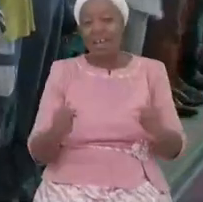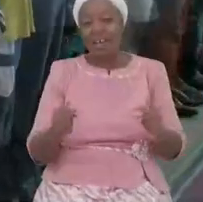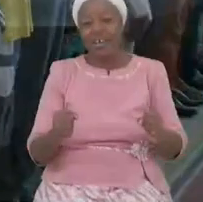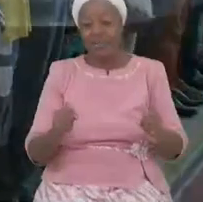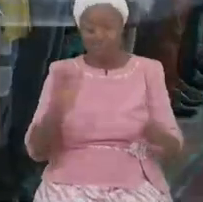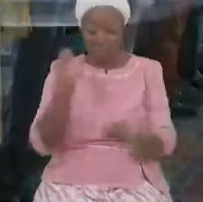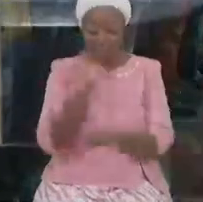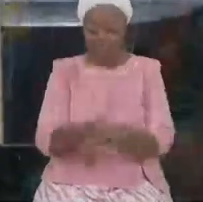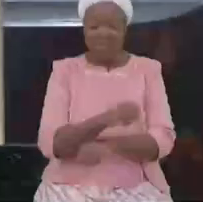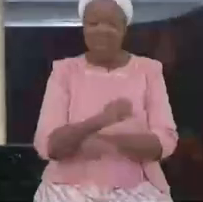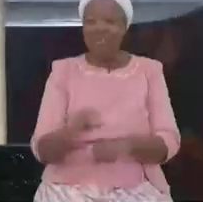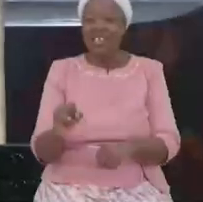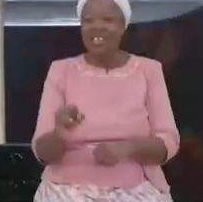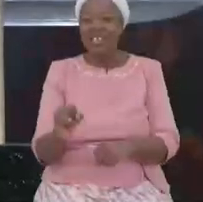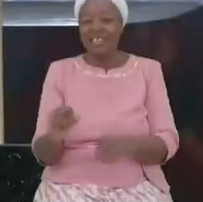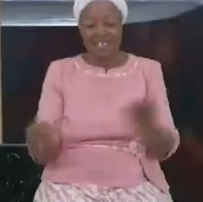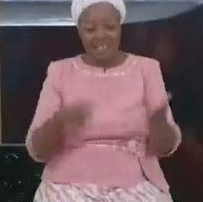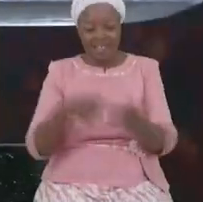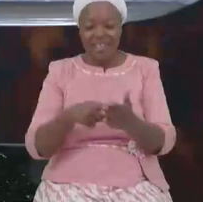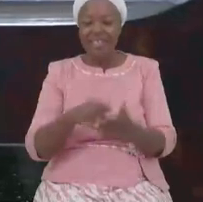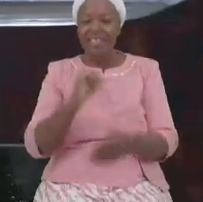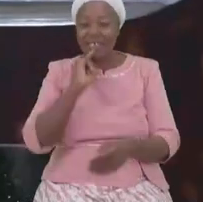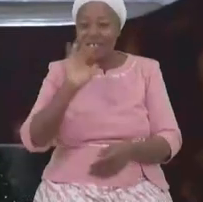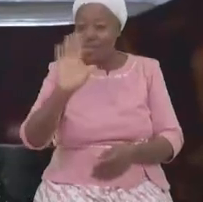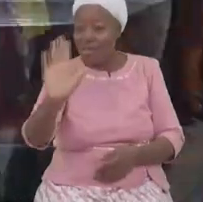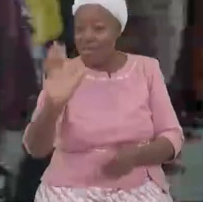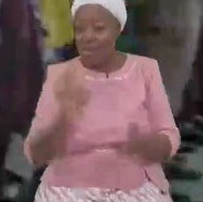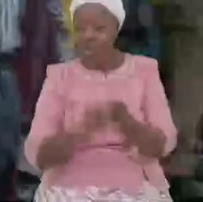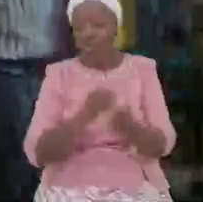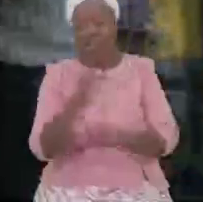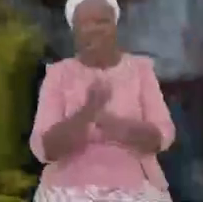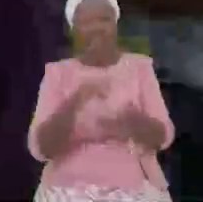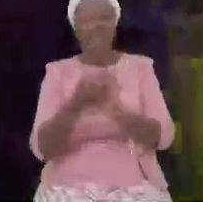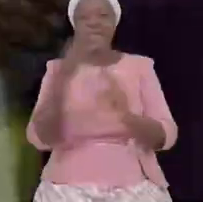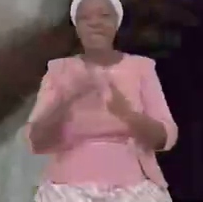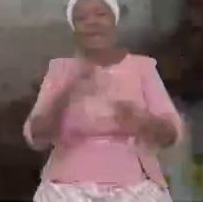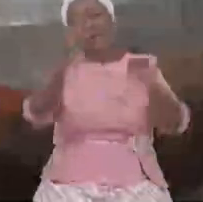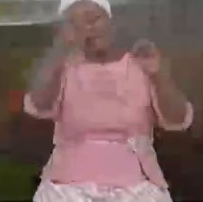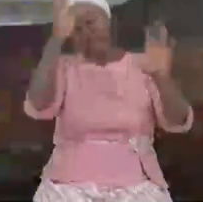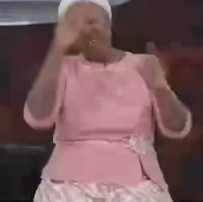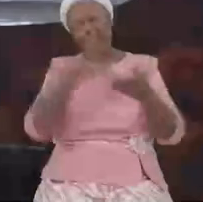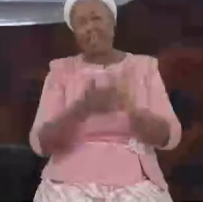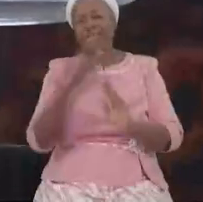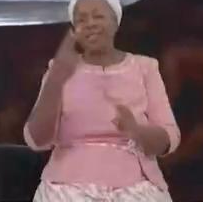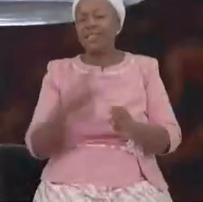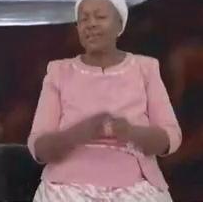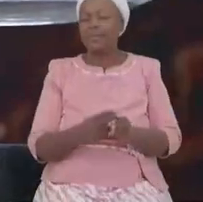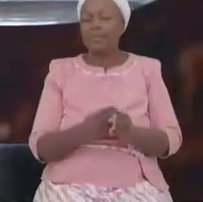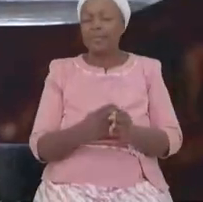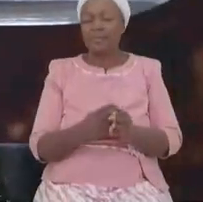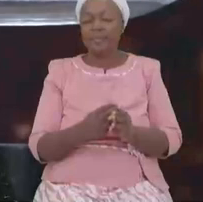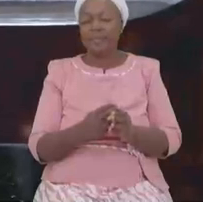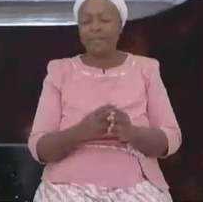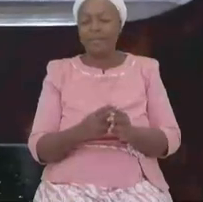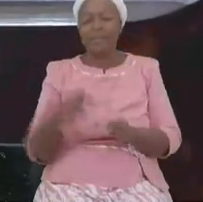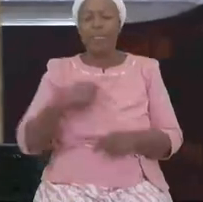victorieuse. C'est ton année. Père, au nom de Jésus, nous te remercions,